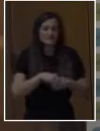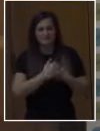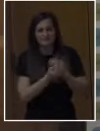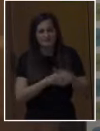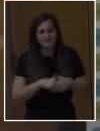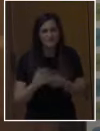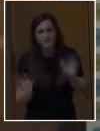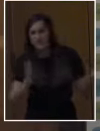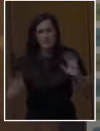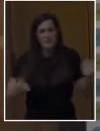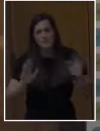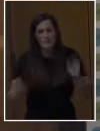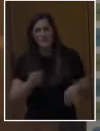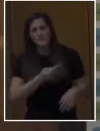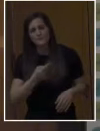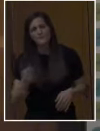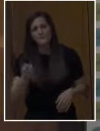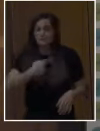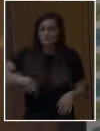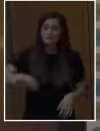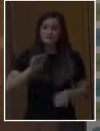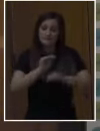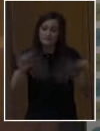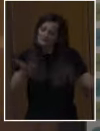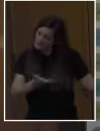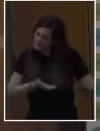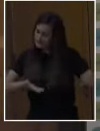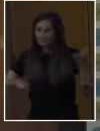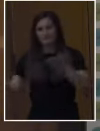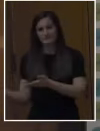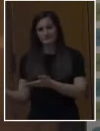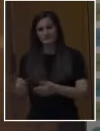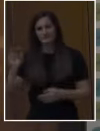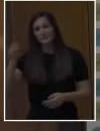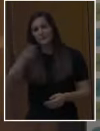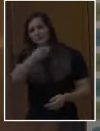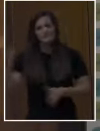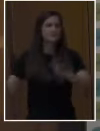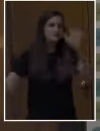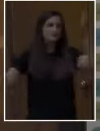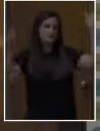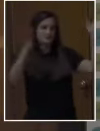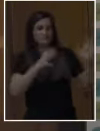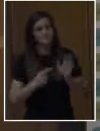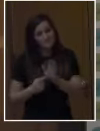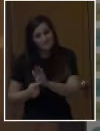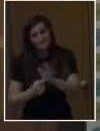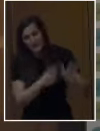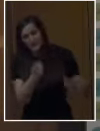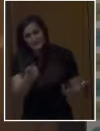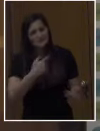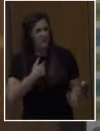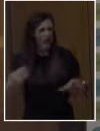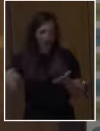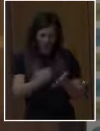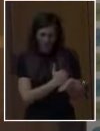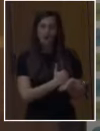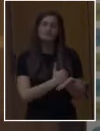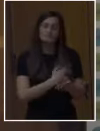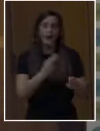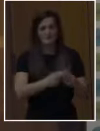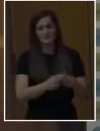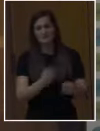τη χαρισμάθεια, να έρθουν εδώ πέρα πάνω, έτσι ώστε κι εσείς να μπορέσετε με το χειροκρότημά σας να τους δείξετε ότι δεν τρέχουν άδικα.